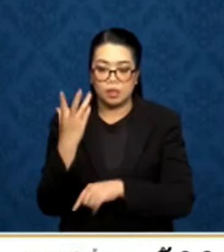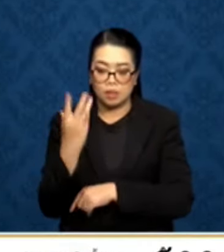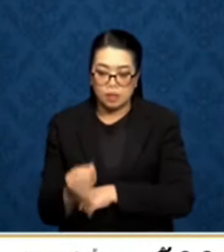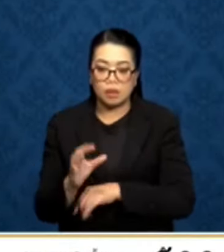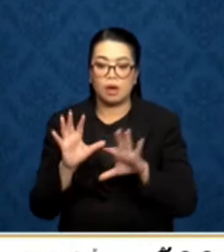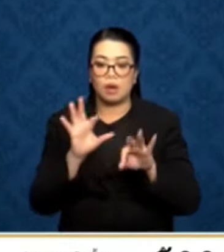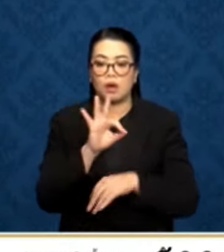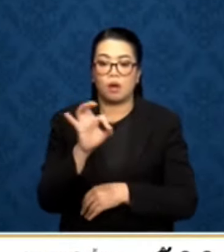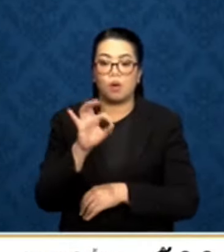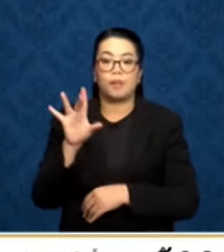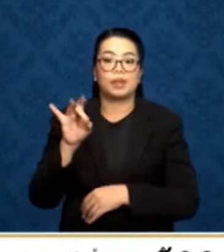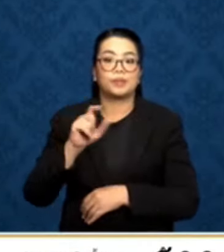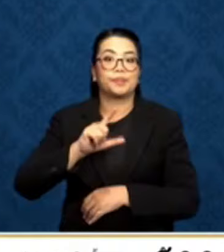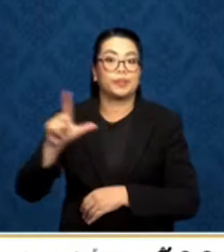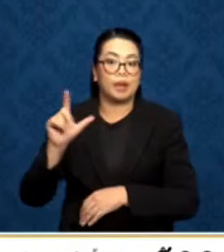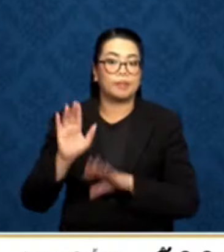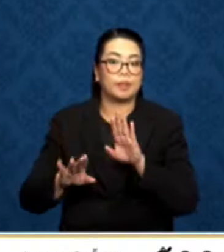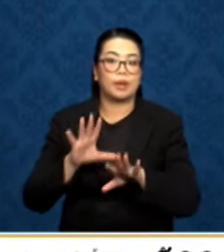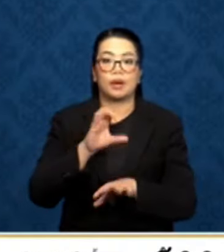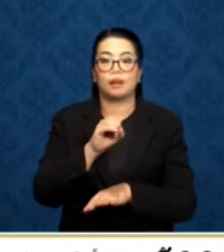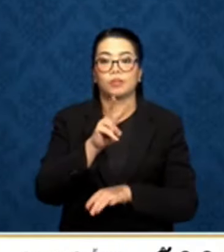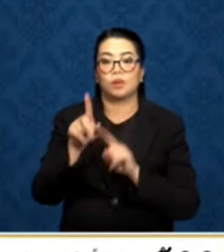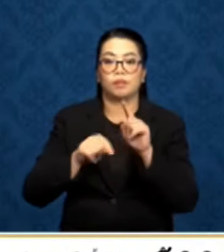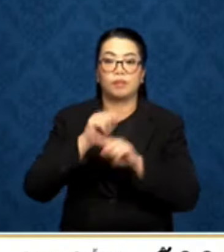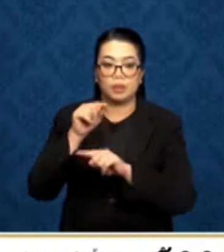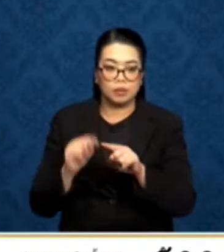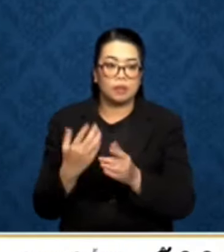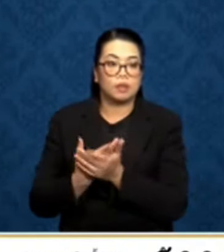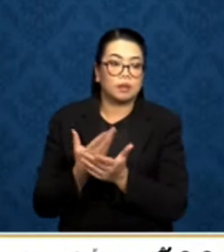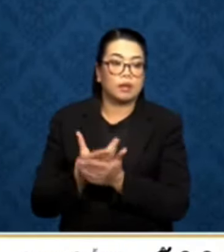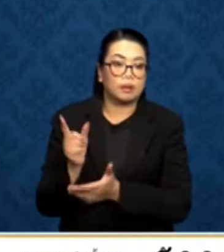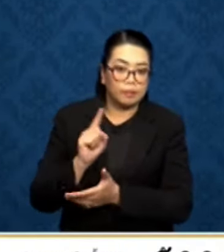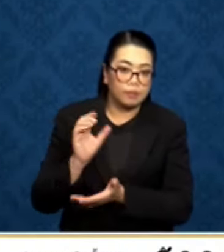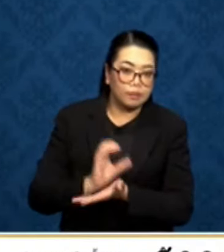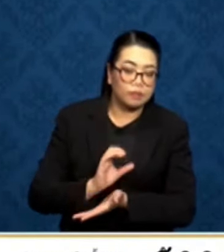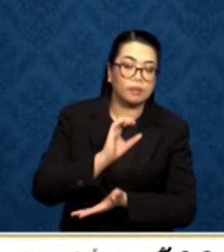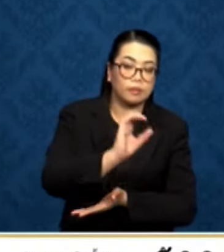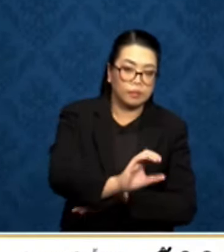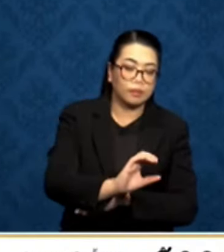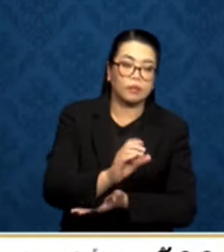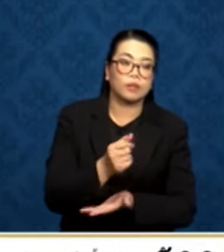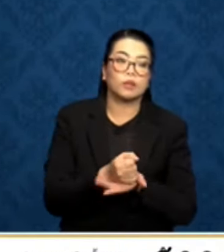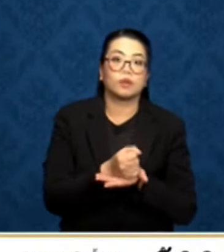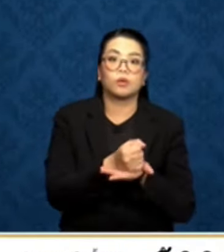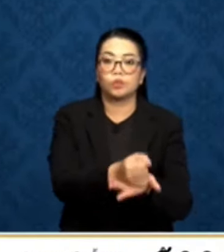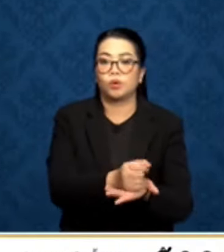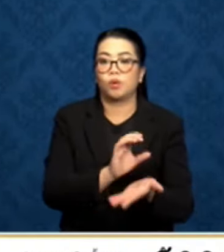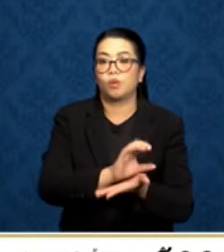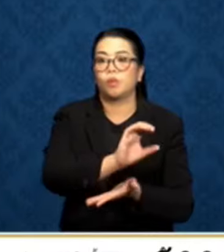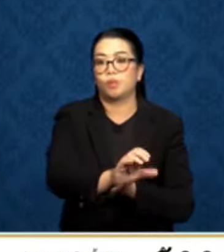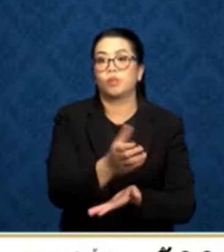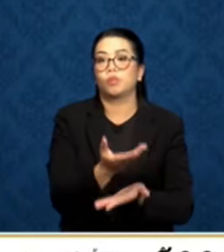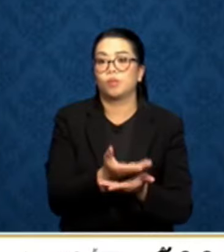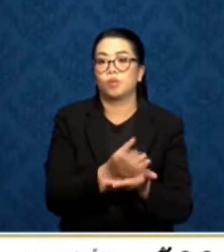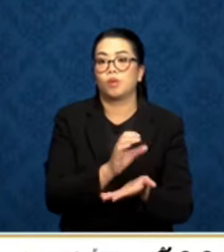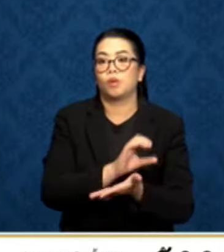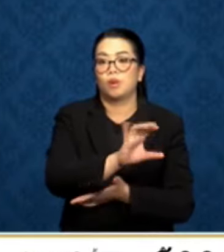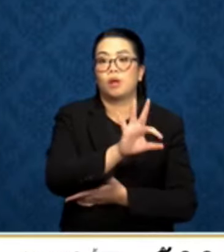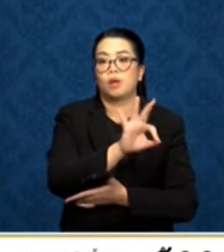980ล้านหรือประมาณ 52%นั้นนะครับเป็นเอ่อเป็นเงินที่เป็นงบลงทุนจริงๆเนี่ยจาก